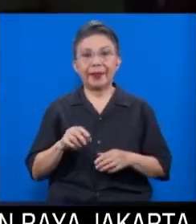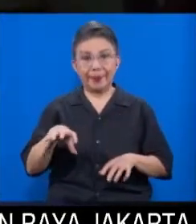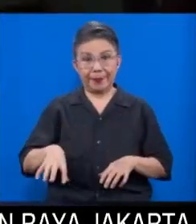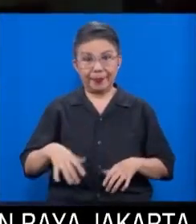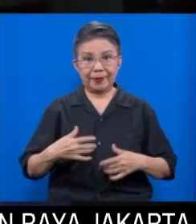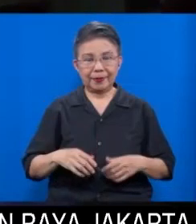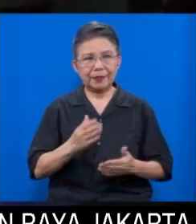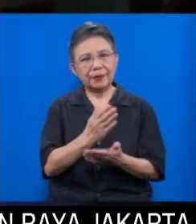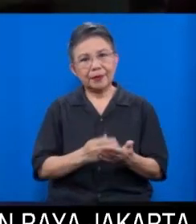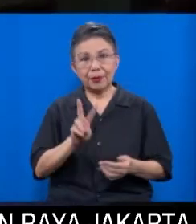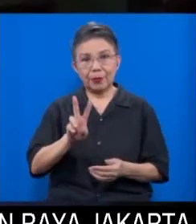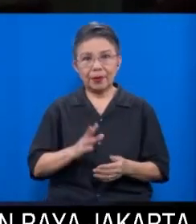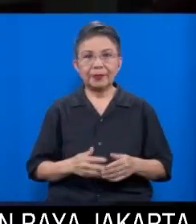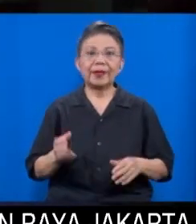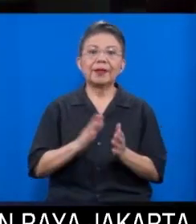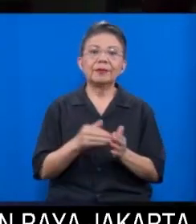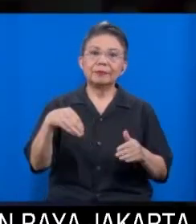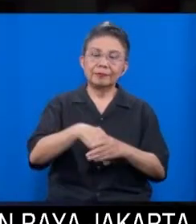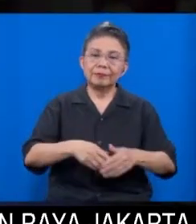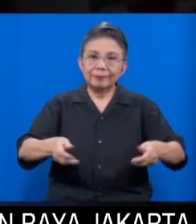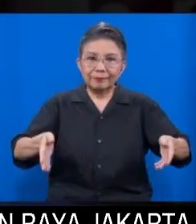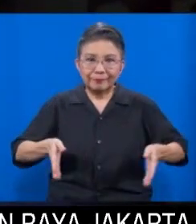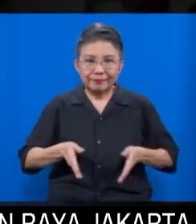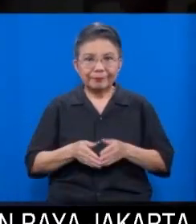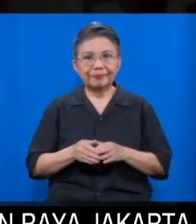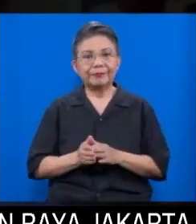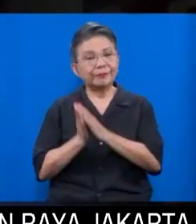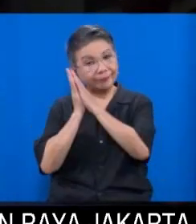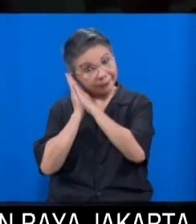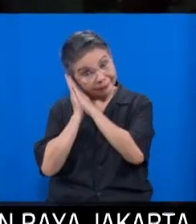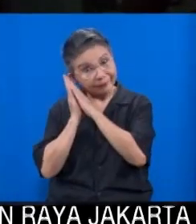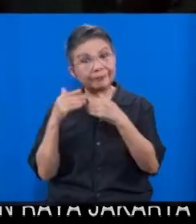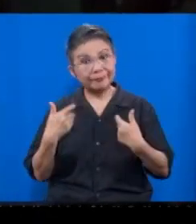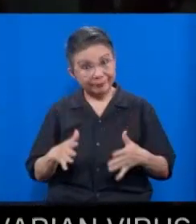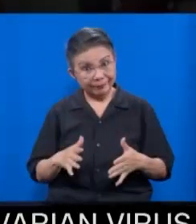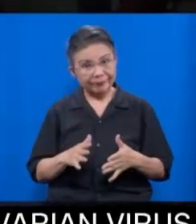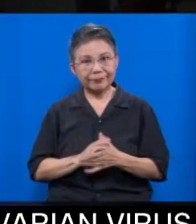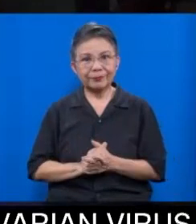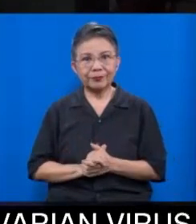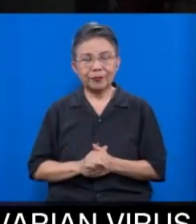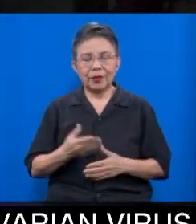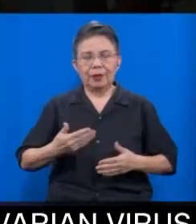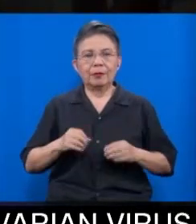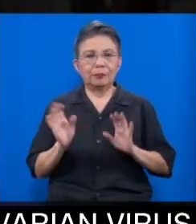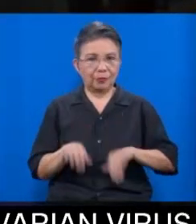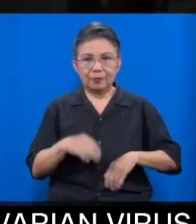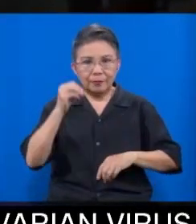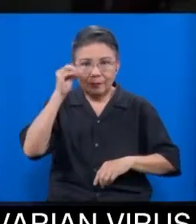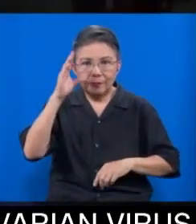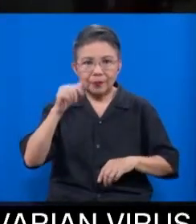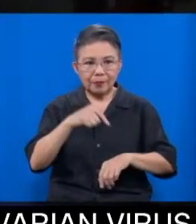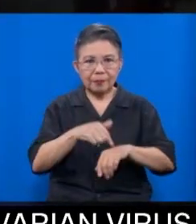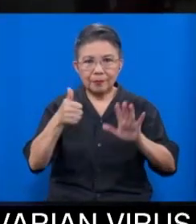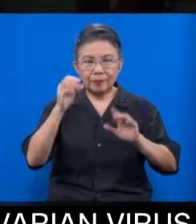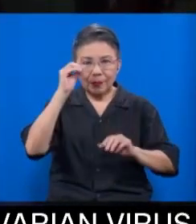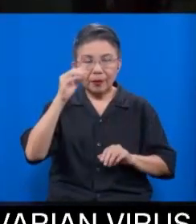jam 1:30 saya naik, jam 2 baru masuk kamar. Masuk kamar terus, pagi bangun jam 6 lebih lah,